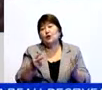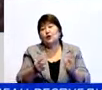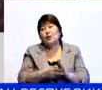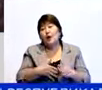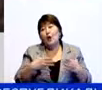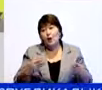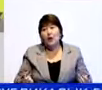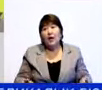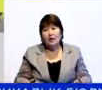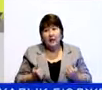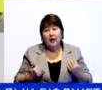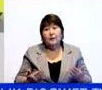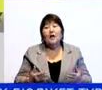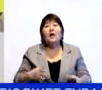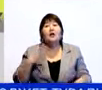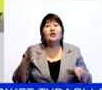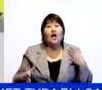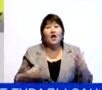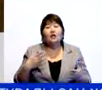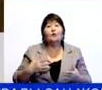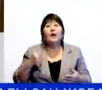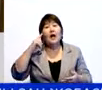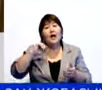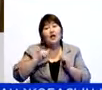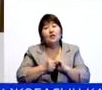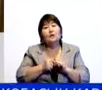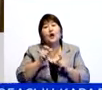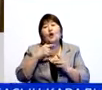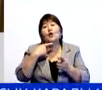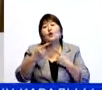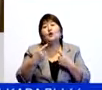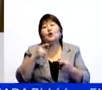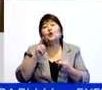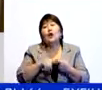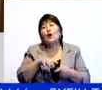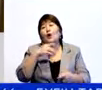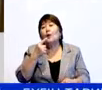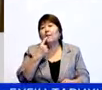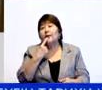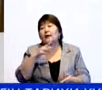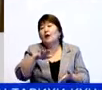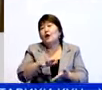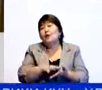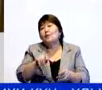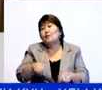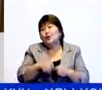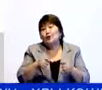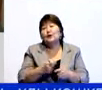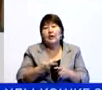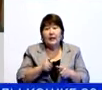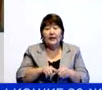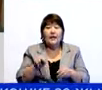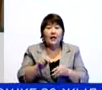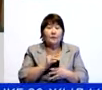үлкен алғысымызды білдіреміз. Жаттығулармен, жаттаулармен, сөйлесу арқылы көбінесе тіл бұзылысын емдеп